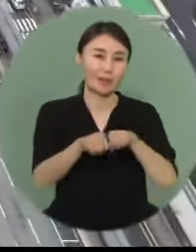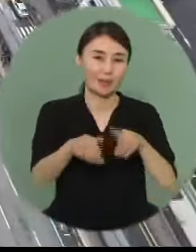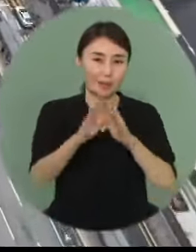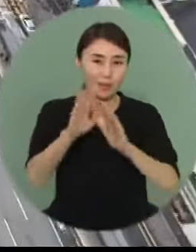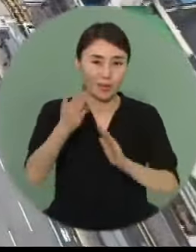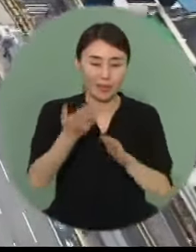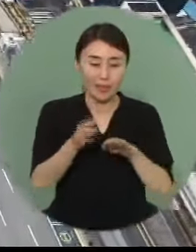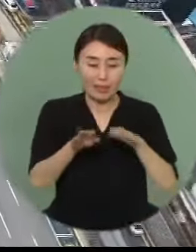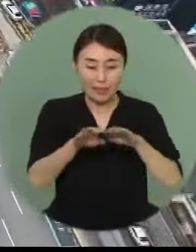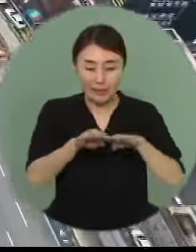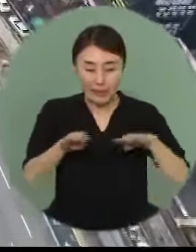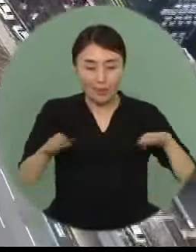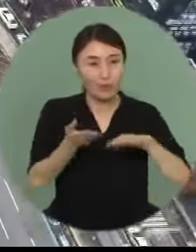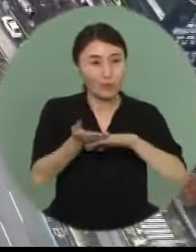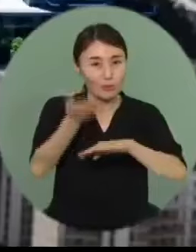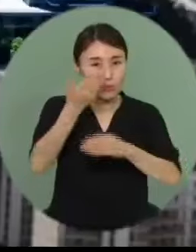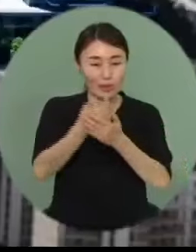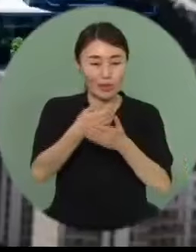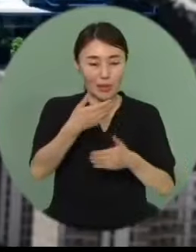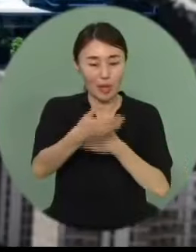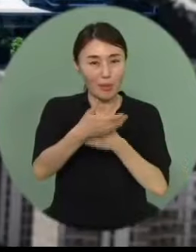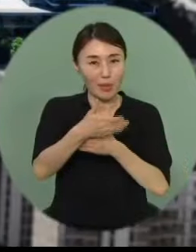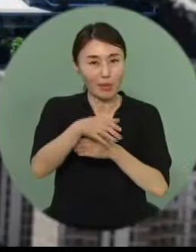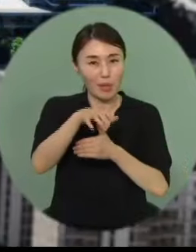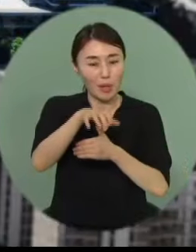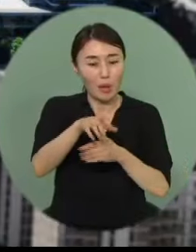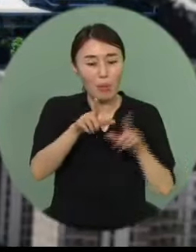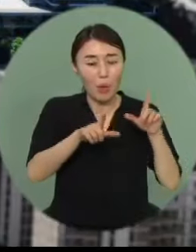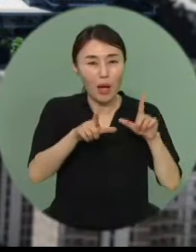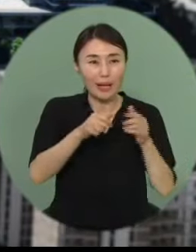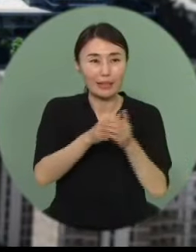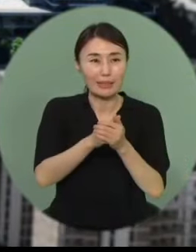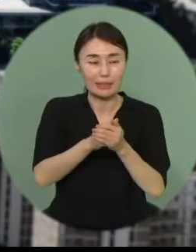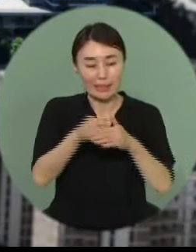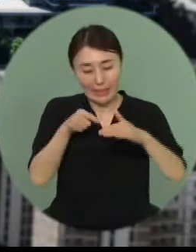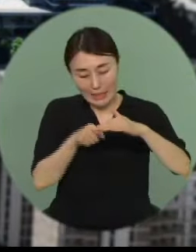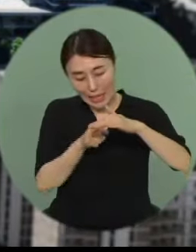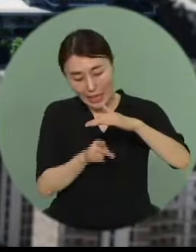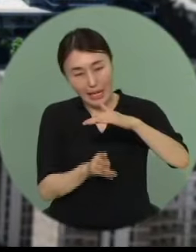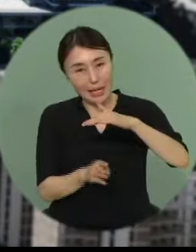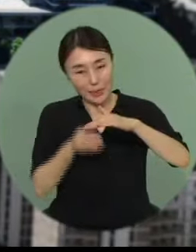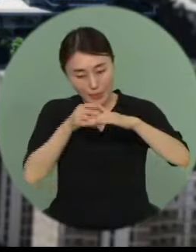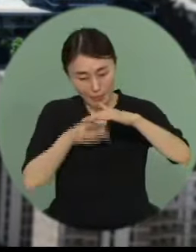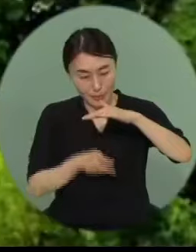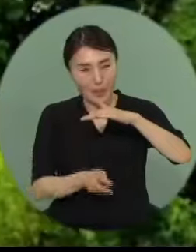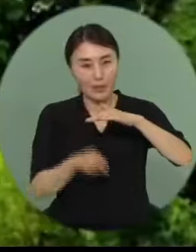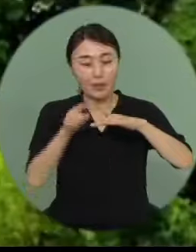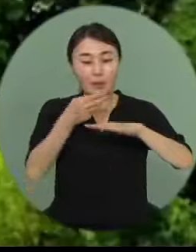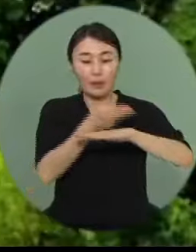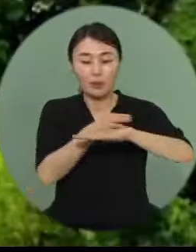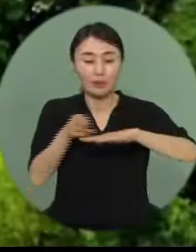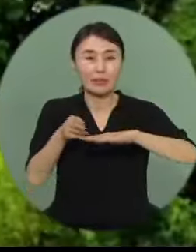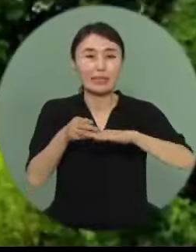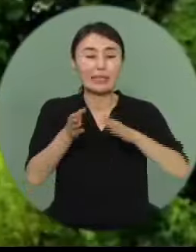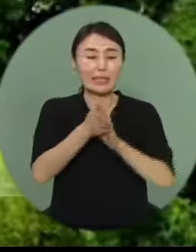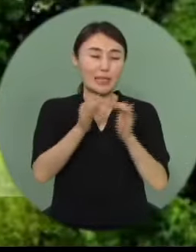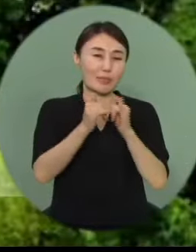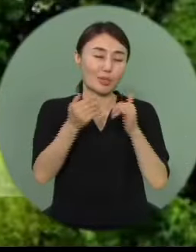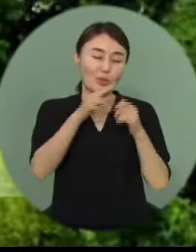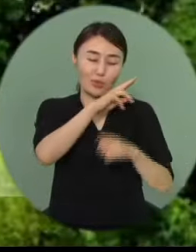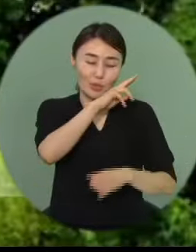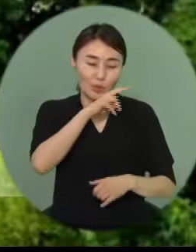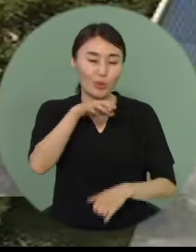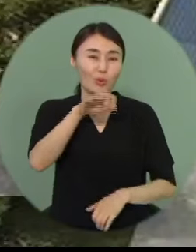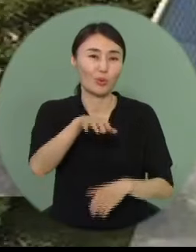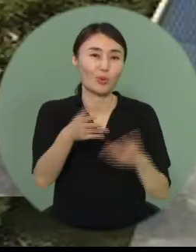지상에 위치한 현재의 종합버스 터미널은 업무시설 건물 지하로 들어가고 그 공간은 시민휴식 정원으로